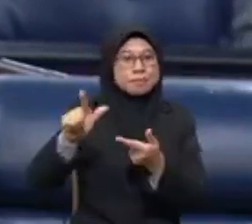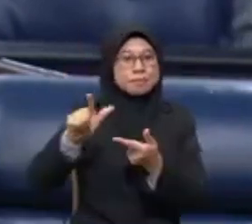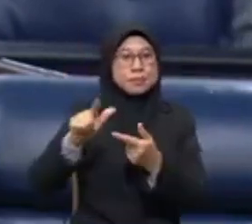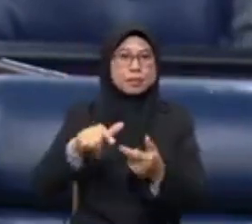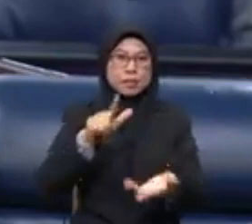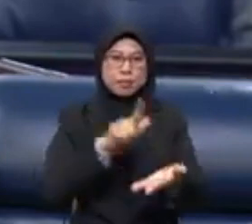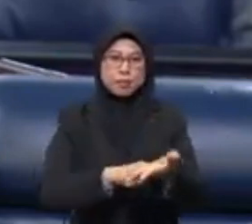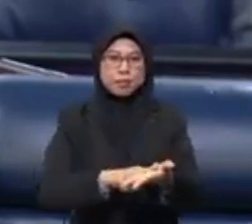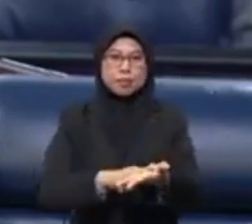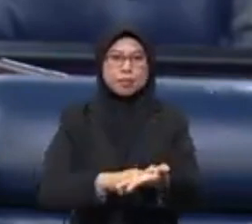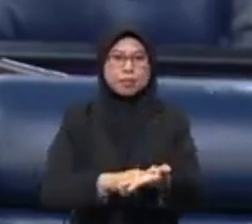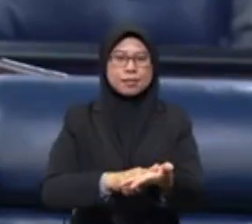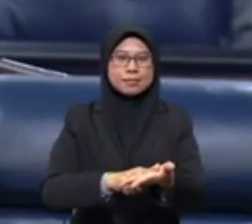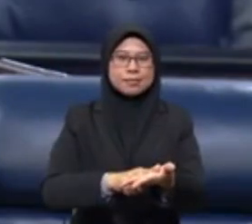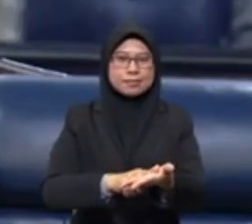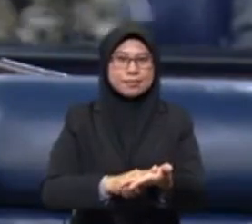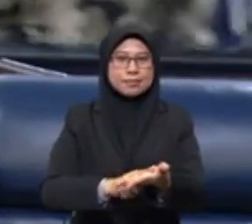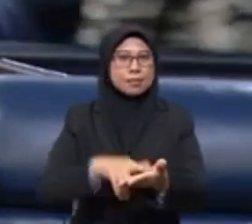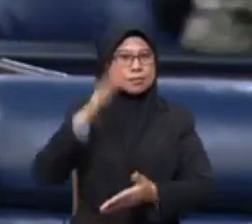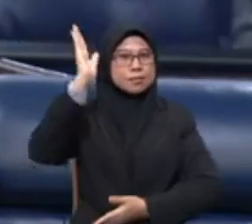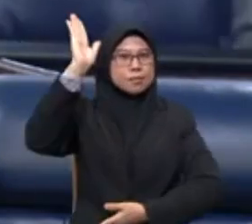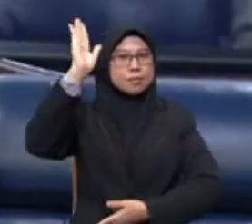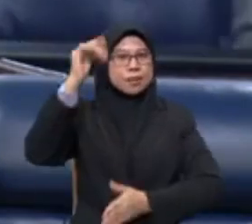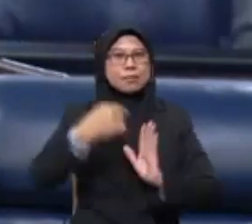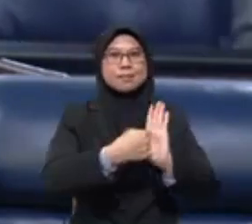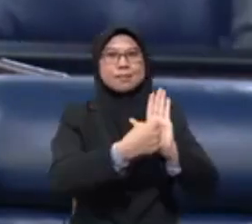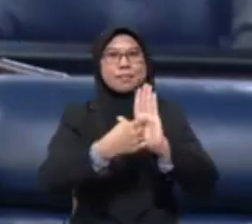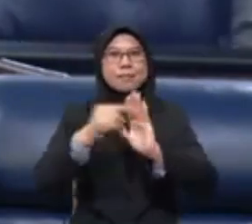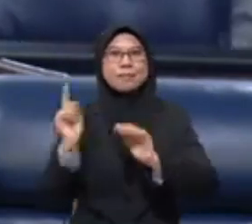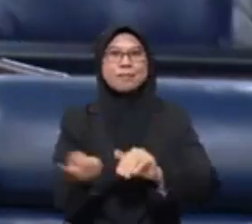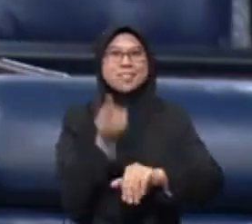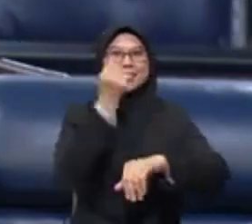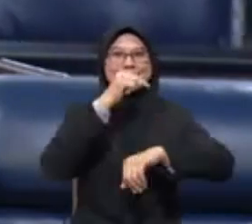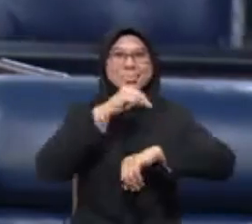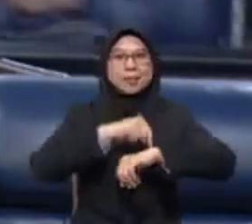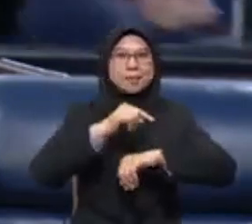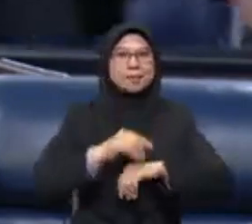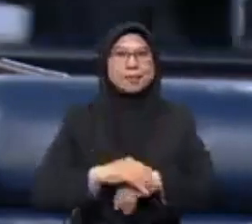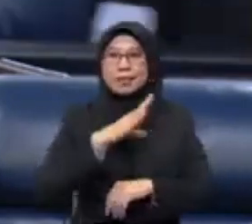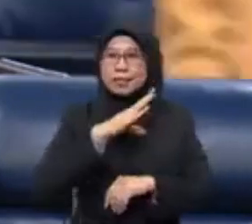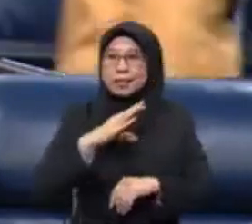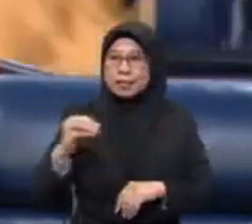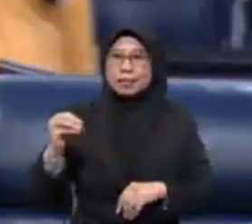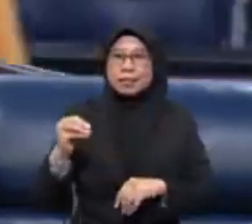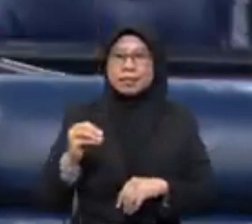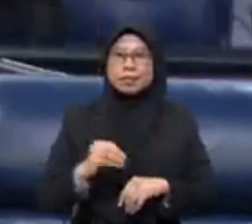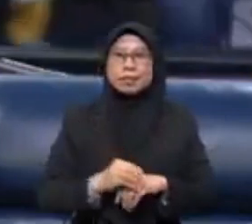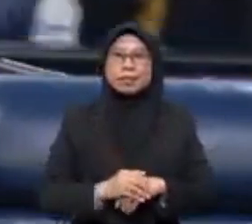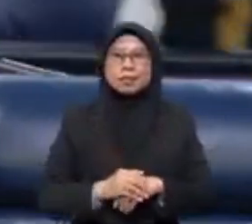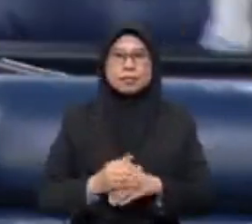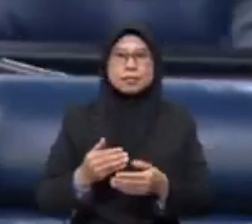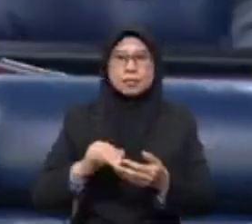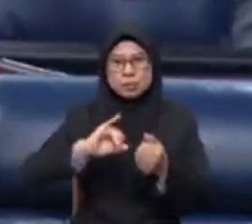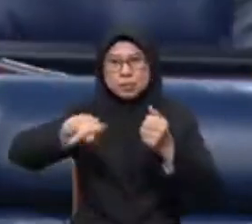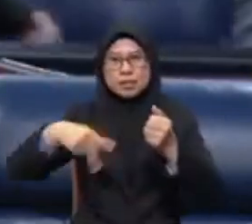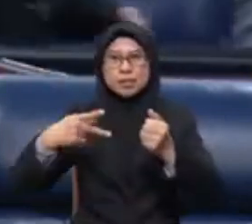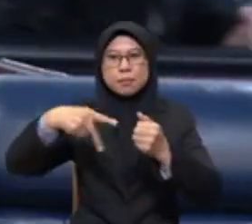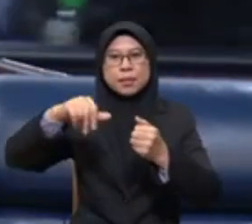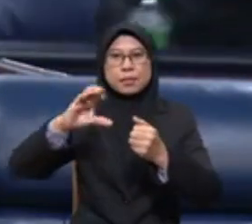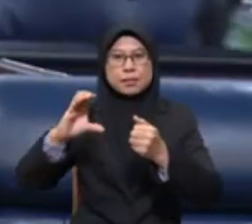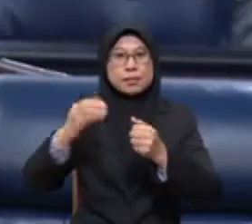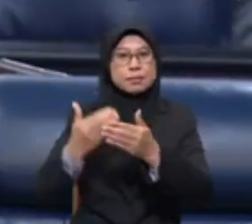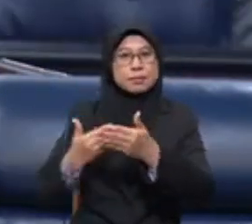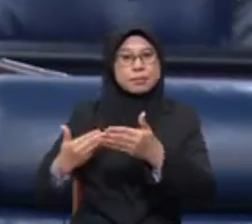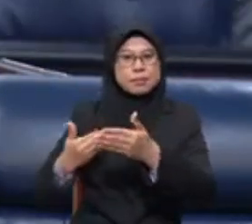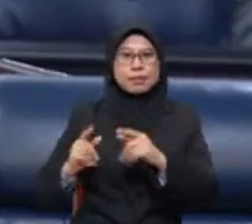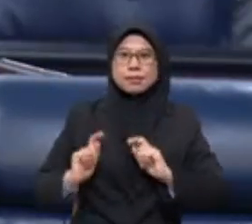ini dibahaskan buat julung kalinya di dalam dewan ini. Selain penelitian hanya dibuat di peringkat jawatankuasa PEC sebelum ini, tindakan